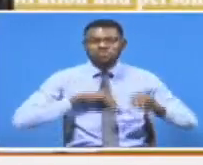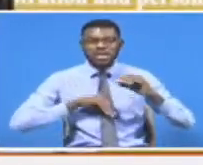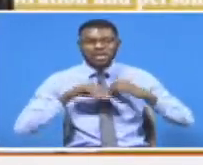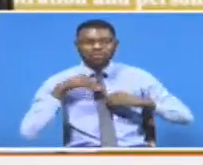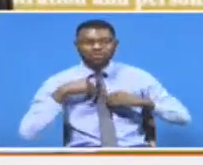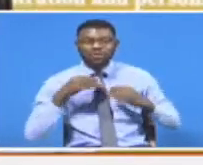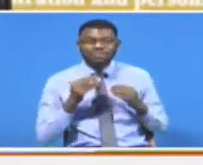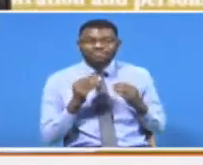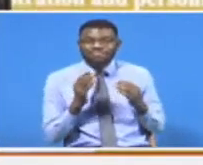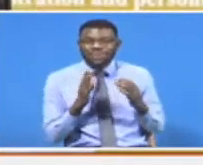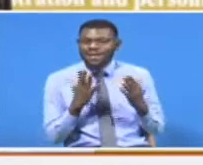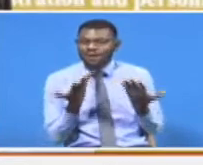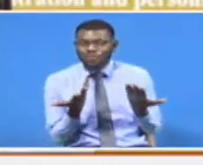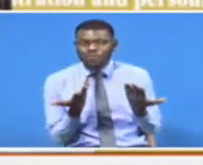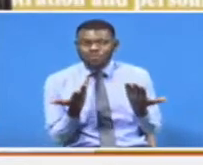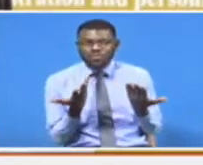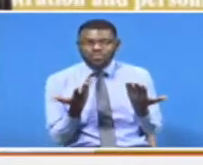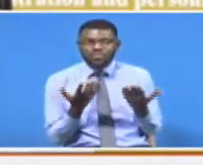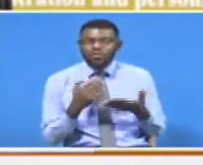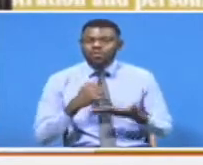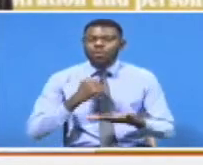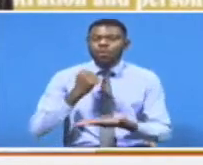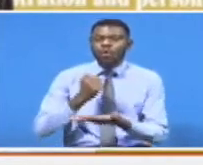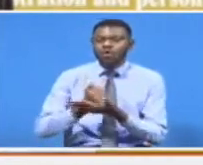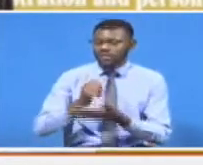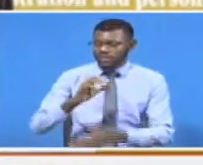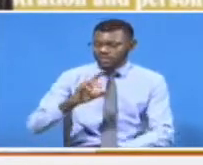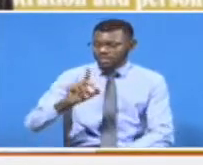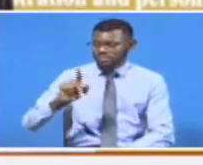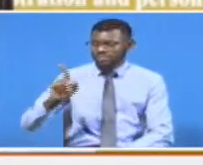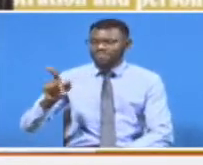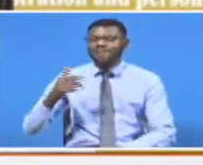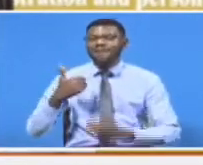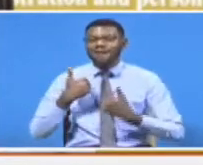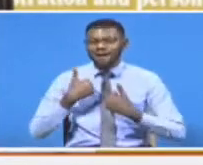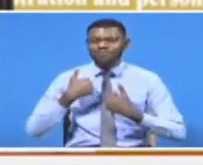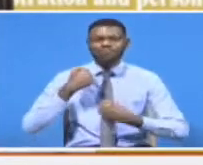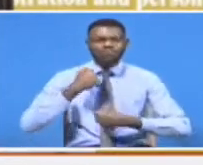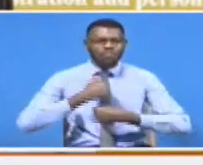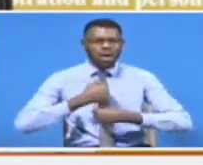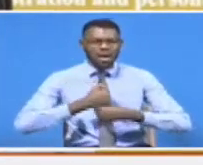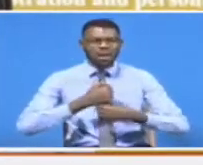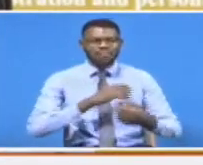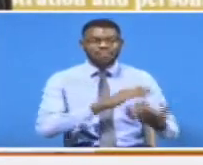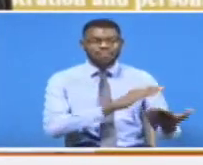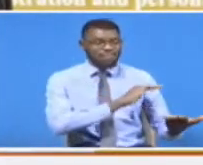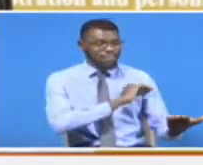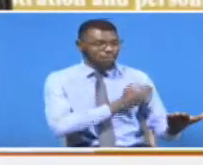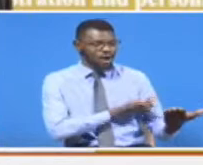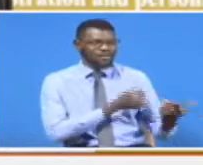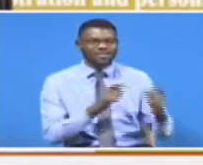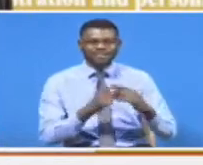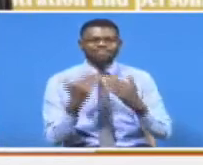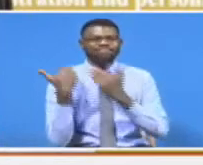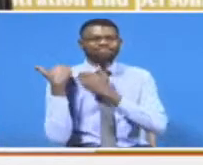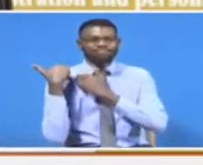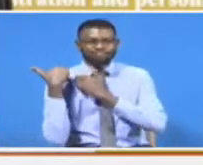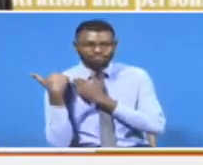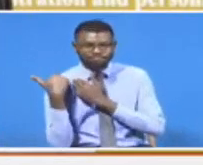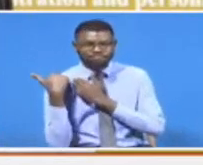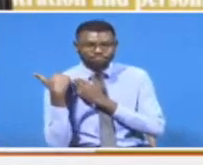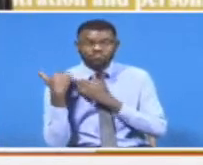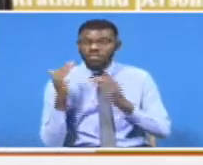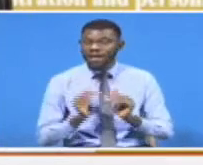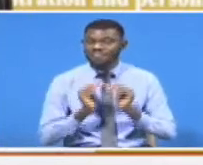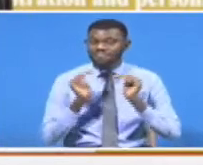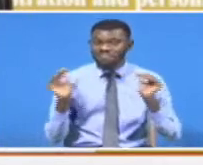office of the Director of Public Prosecution carries immense powers and responsibilities. Hence